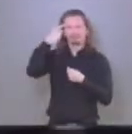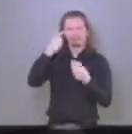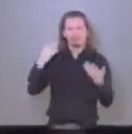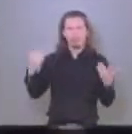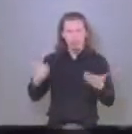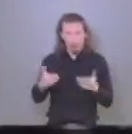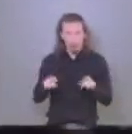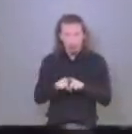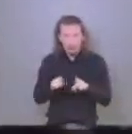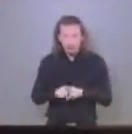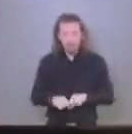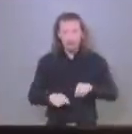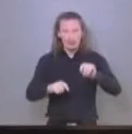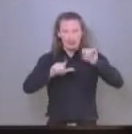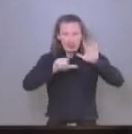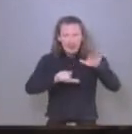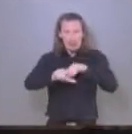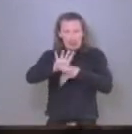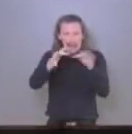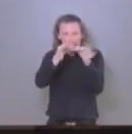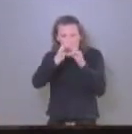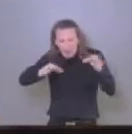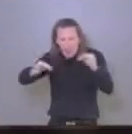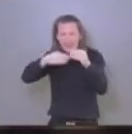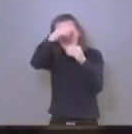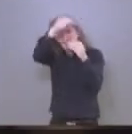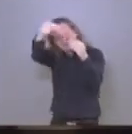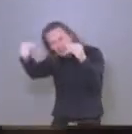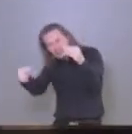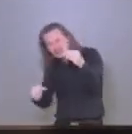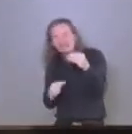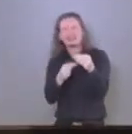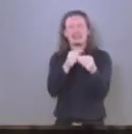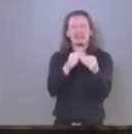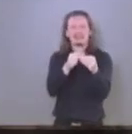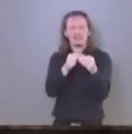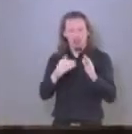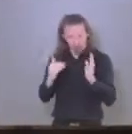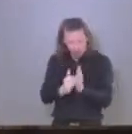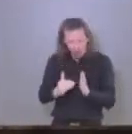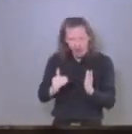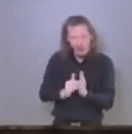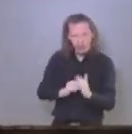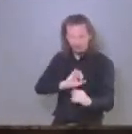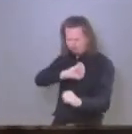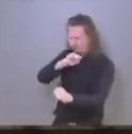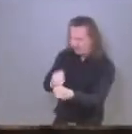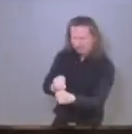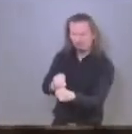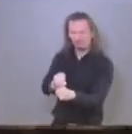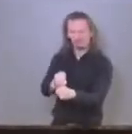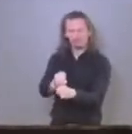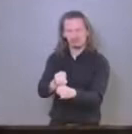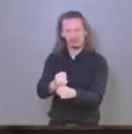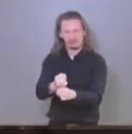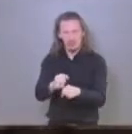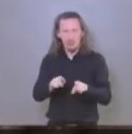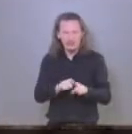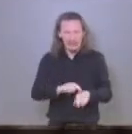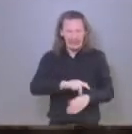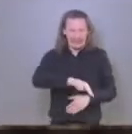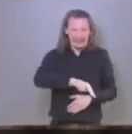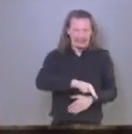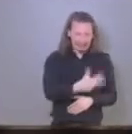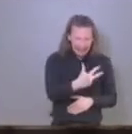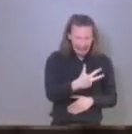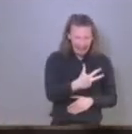aux 75 pays qui répriment et aux 13 où l'on